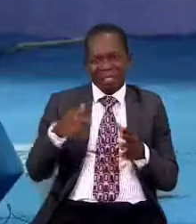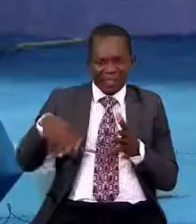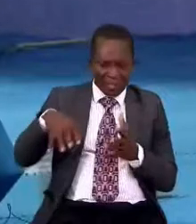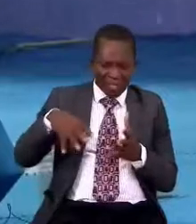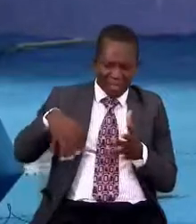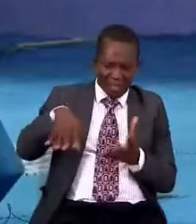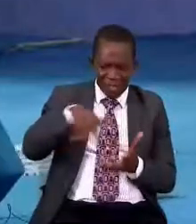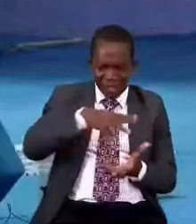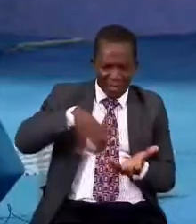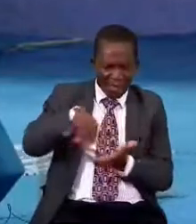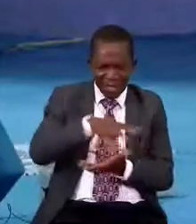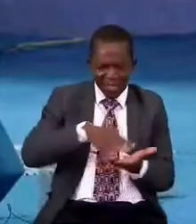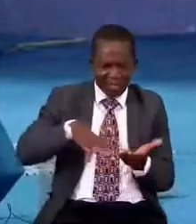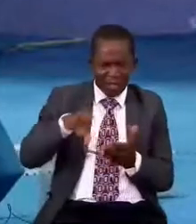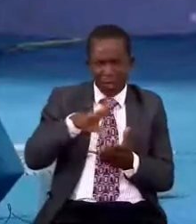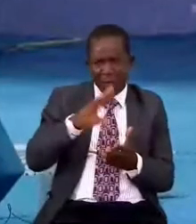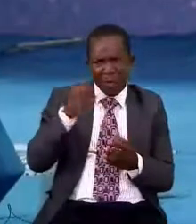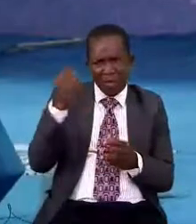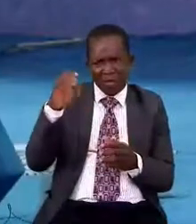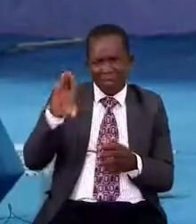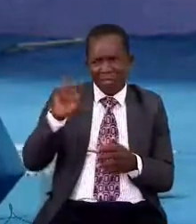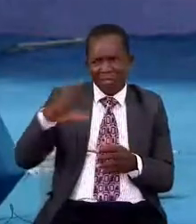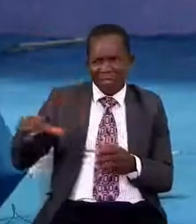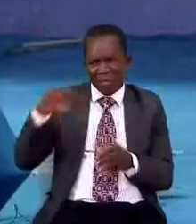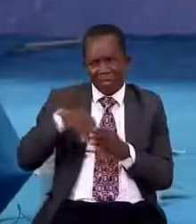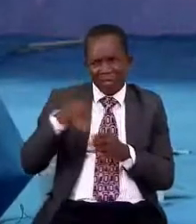de la chose là qui cause des douleurs